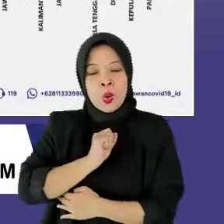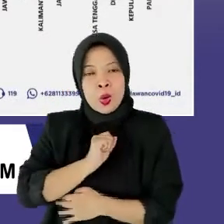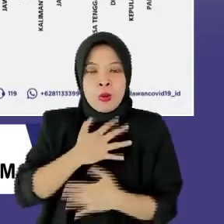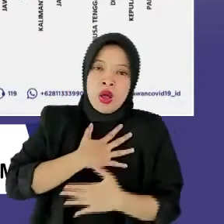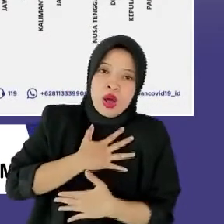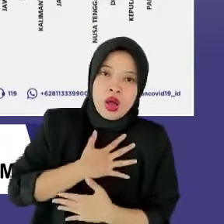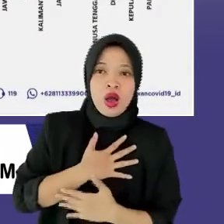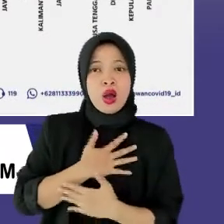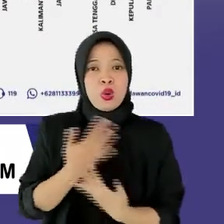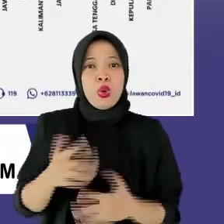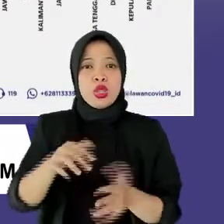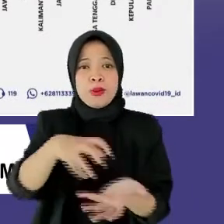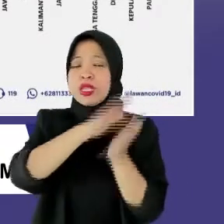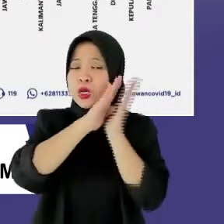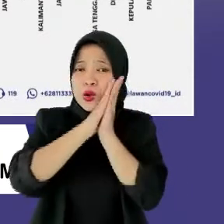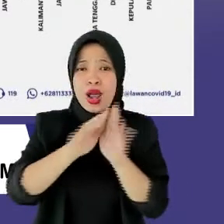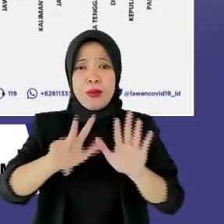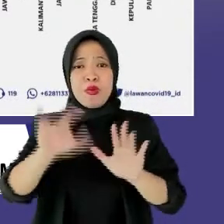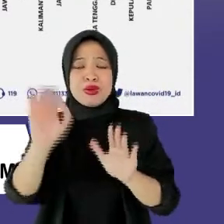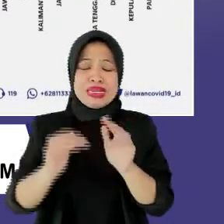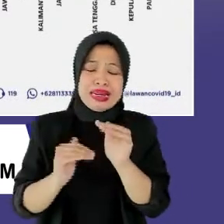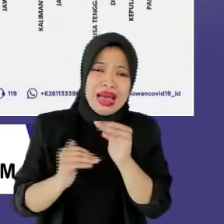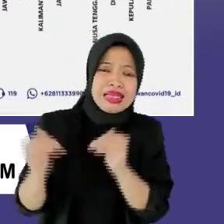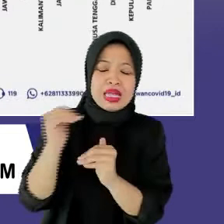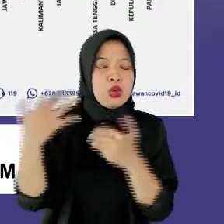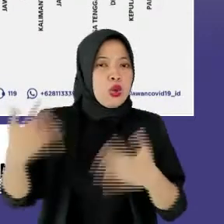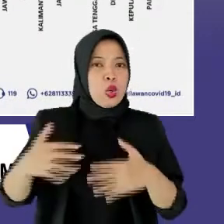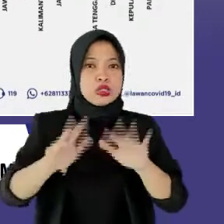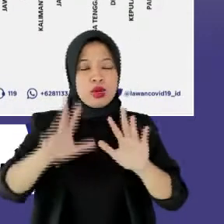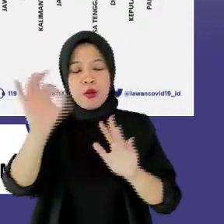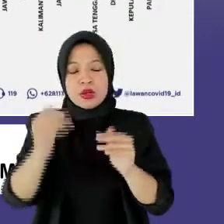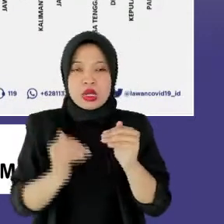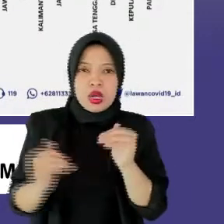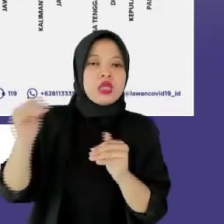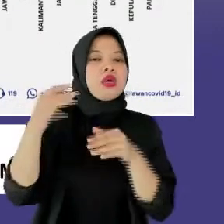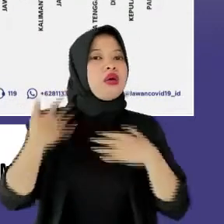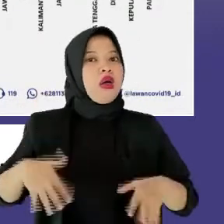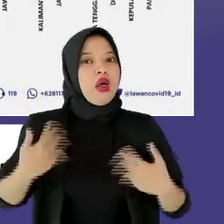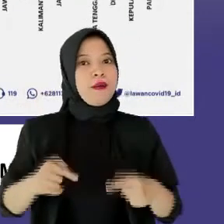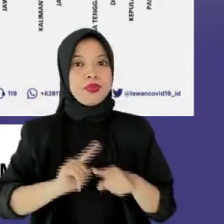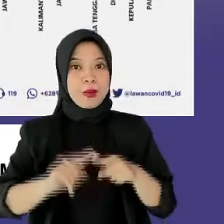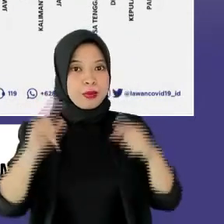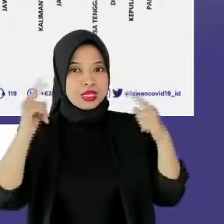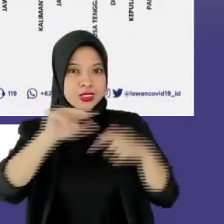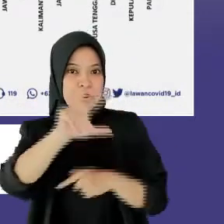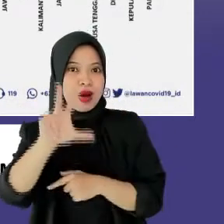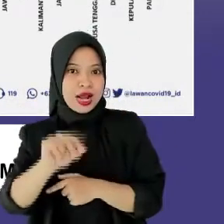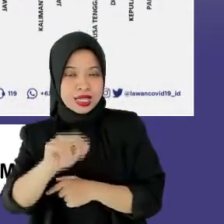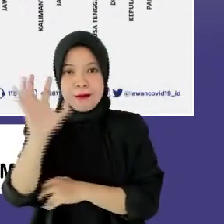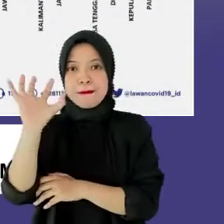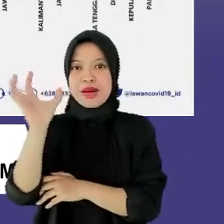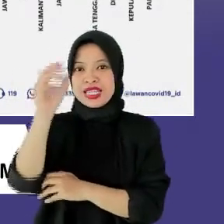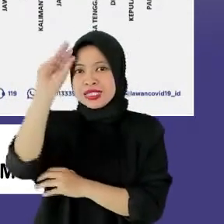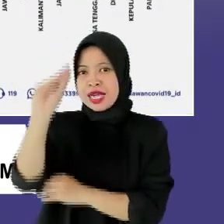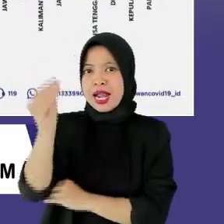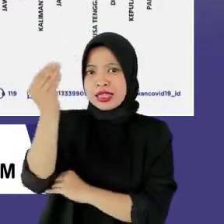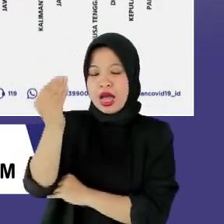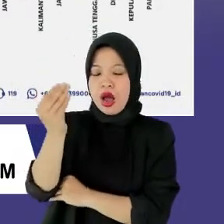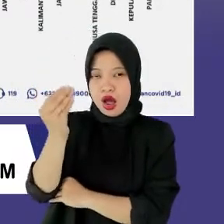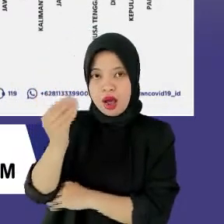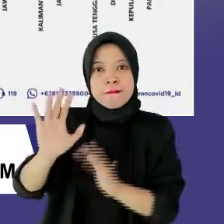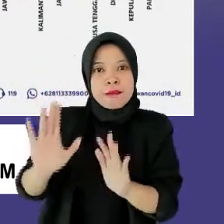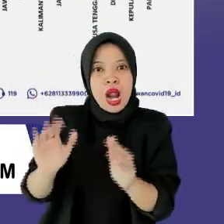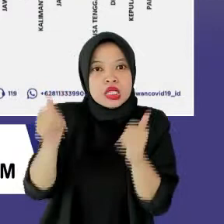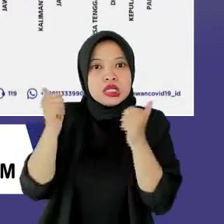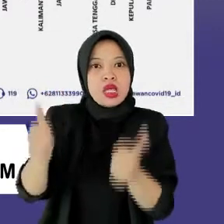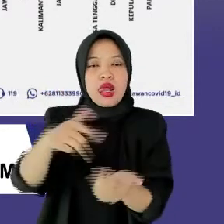Ini bornya sudah di atas 80, bahkan ada yang sampai 90. Sekarang Jawa Barat, Banten, DKI berhasil